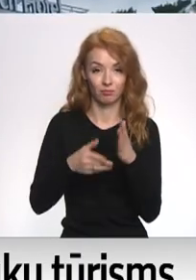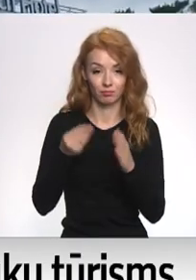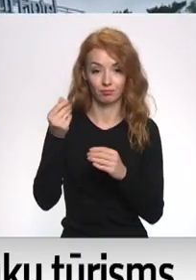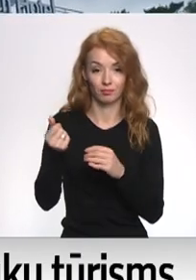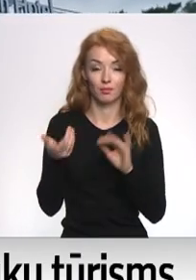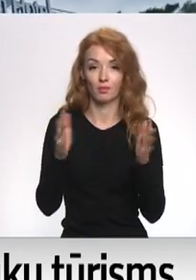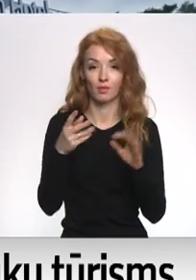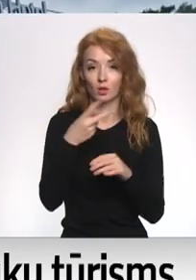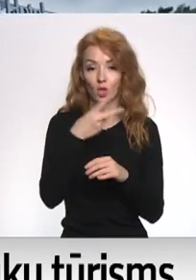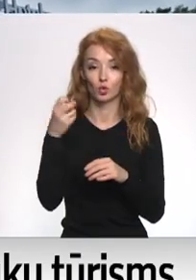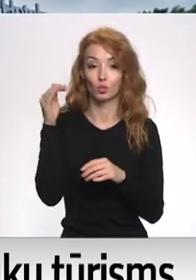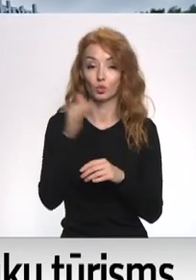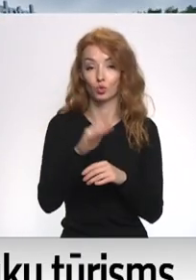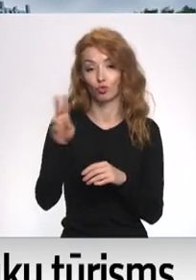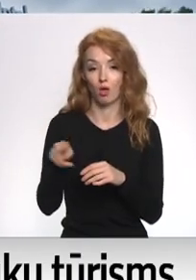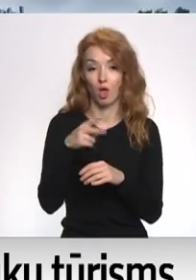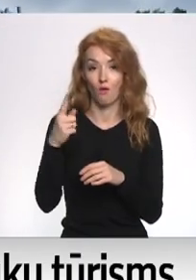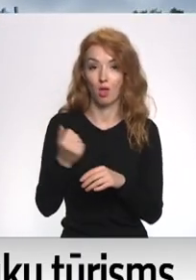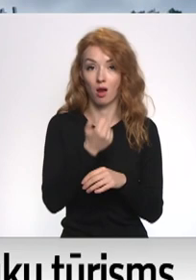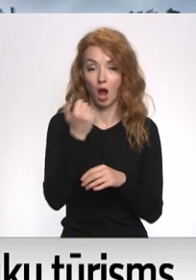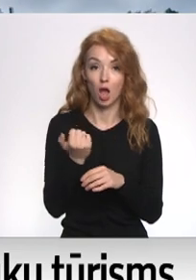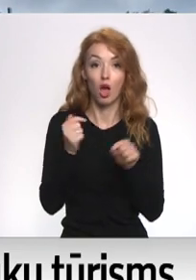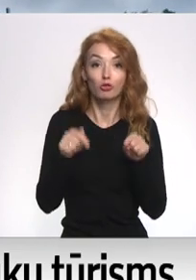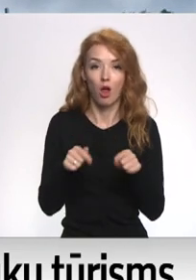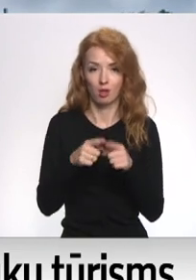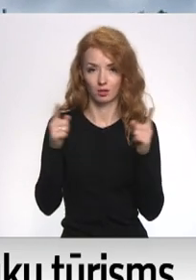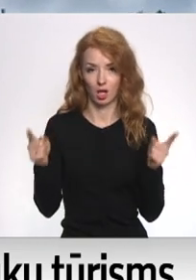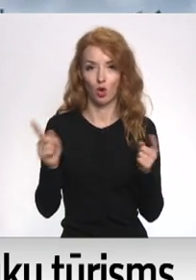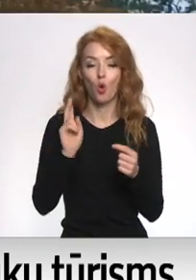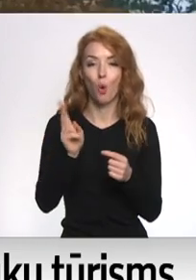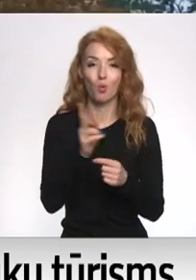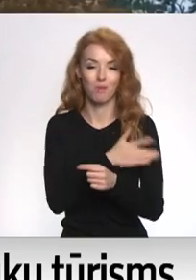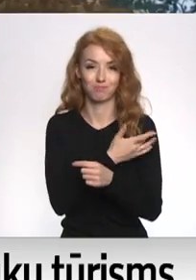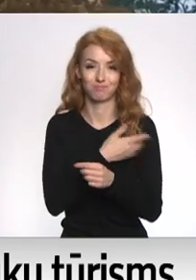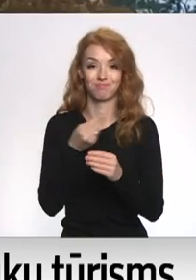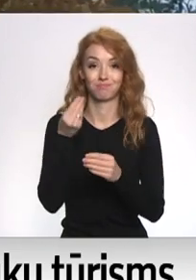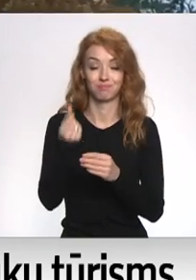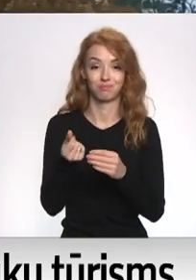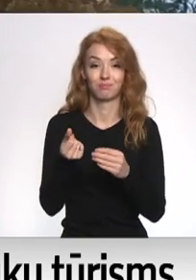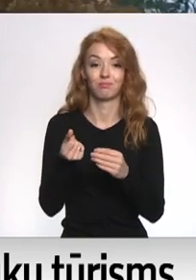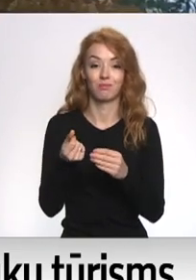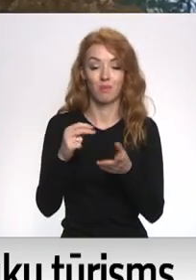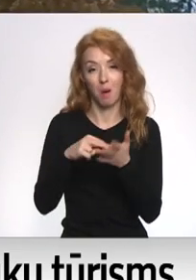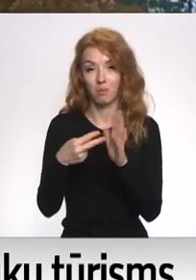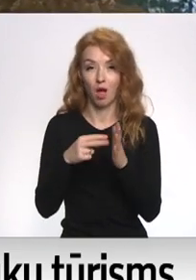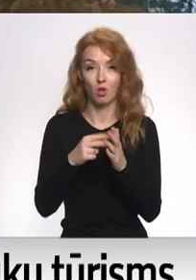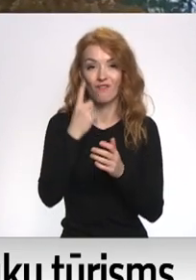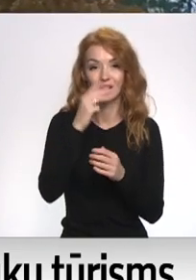jāmaksā ap 200 000 eiro gadā, tad šajā sezonā komunālo pakalpojumu rēķinos jāparedz